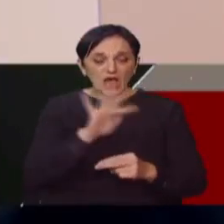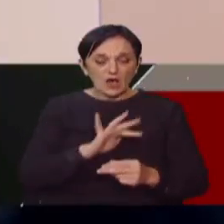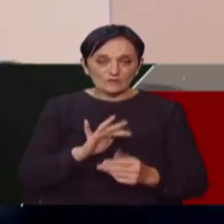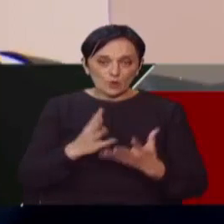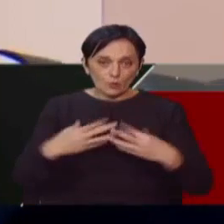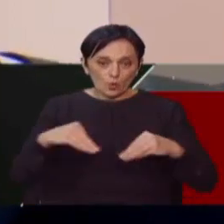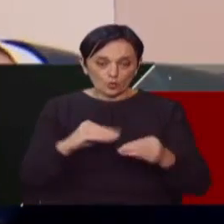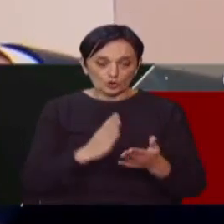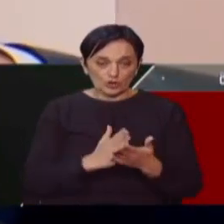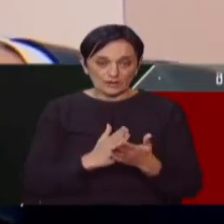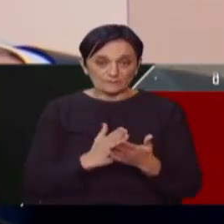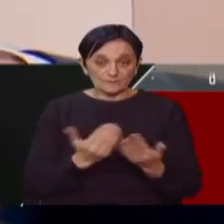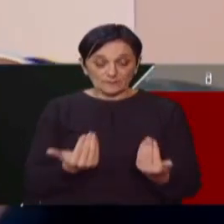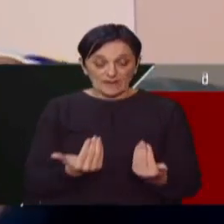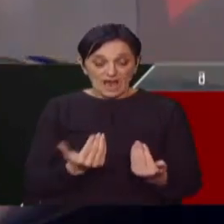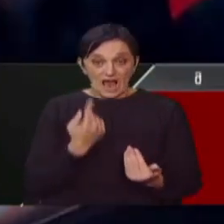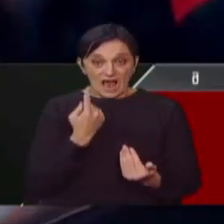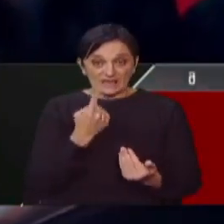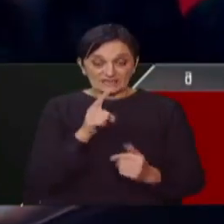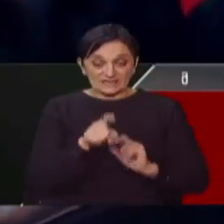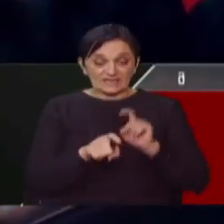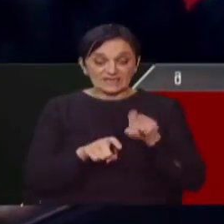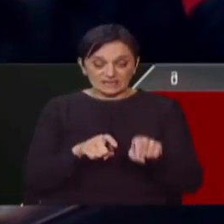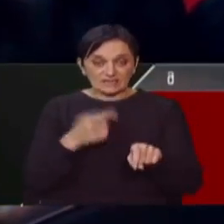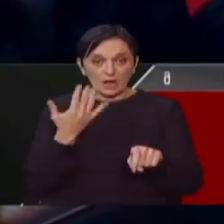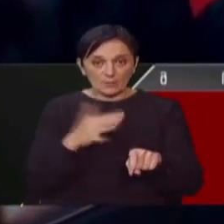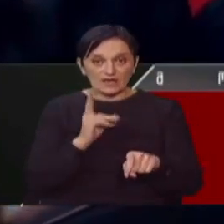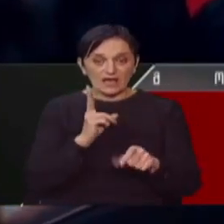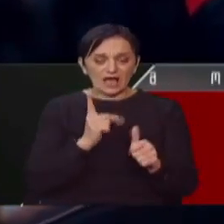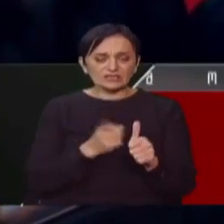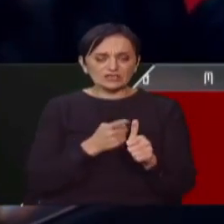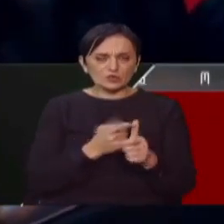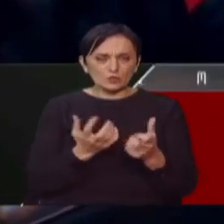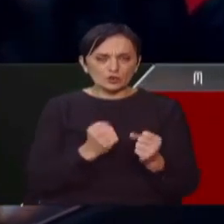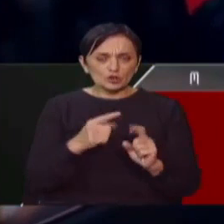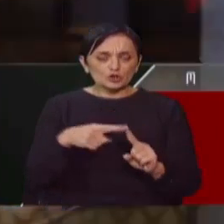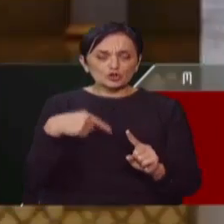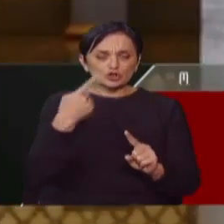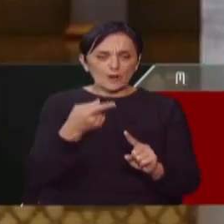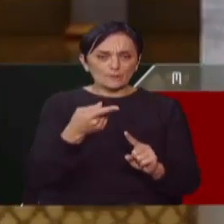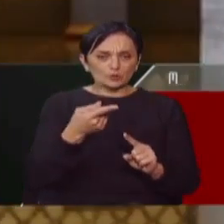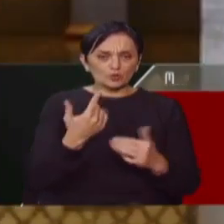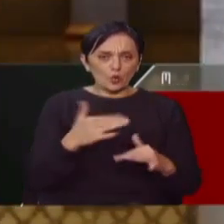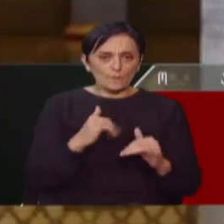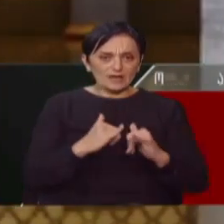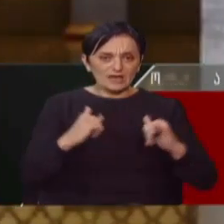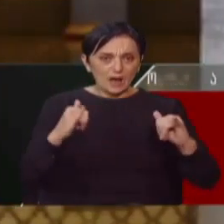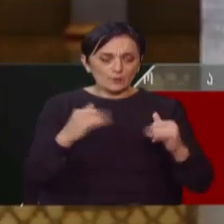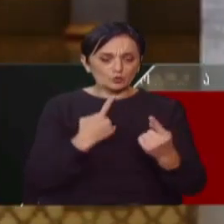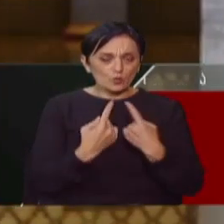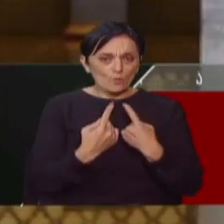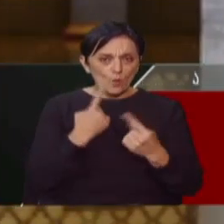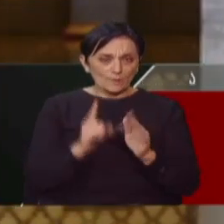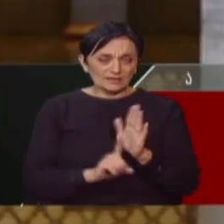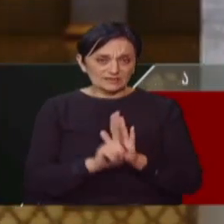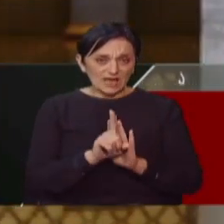ოჯახი. ახლა ერთი ნაბიჯი უკვე არის წინ გადადგმული კანდიდატის სტატუსის მიღებით, შემდგომ არის უკვე გაფართოებაზე